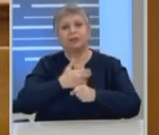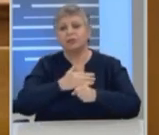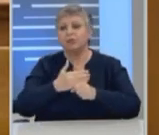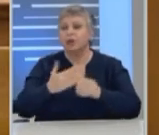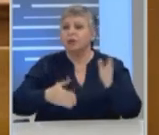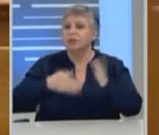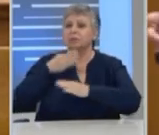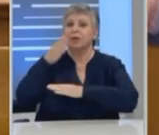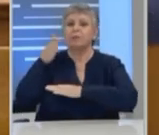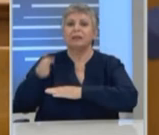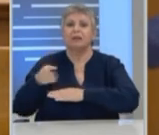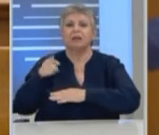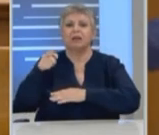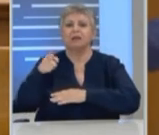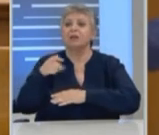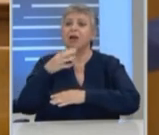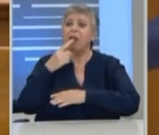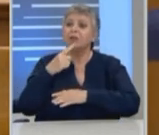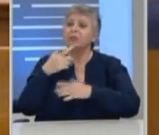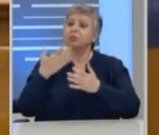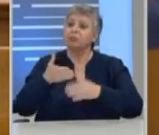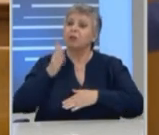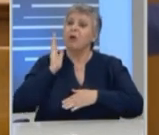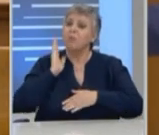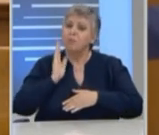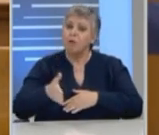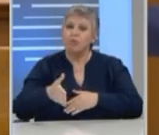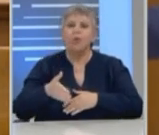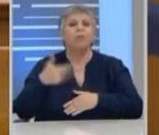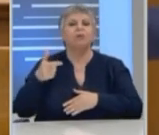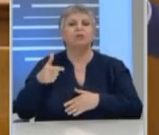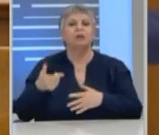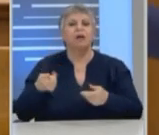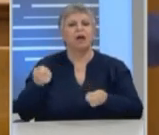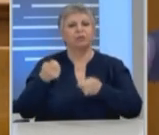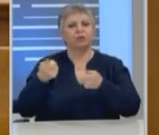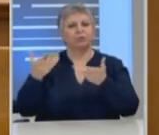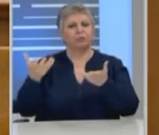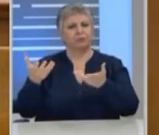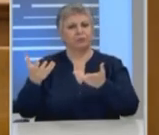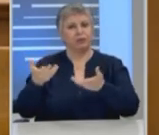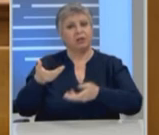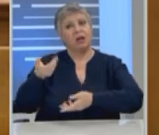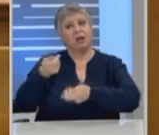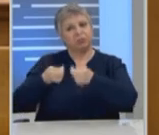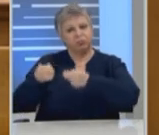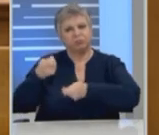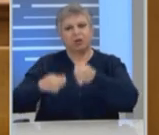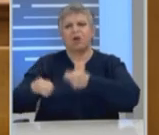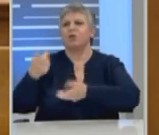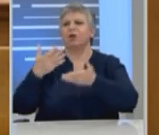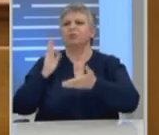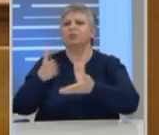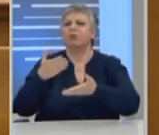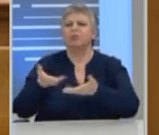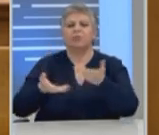λέτε η χώρα θα βγει στις αγορές, γιατί αυτό είπατε προχθές. Στο LSE προχθές είπατε ότι η χώρα θα βγει στις αγορές σύντομα. Αλλά το πρόβλημα είναι ότι δεν θα έχει τόσο